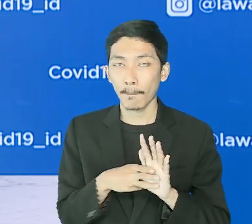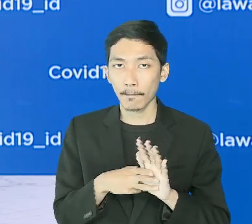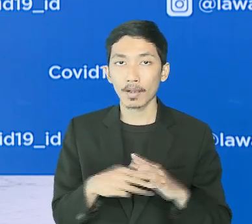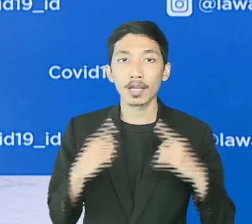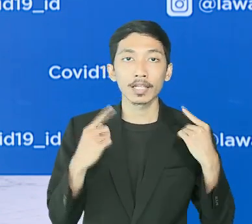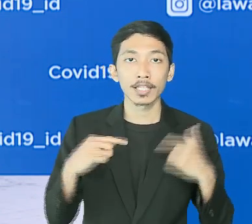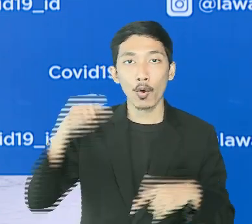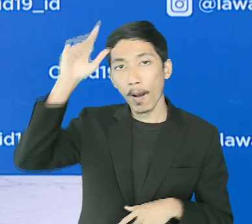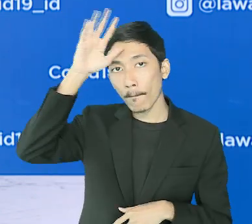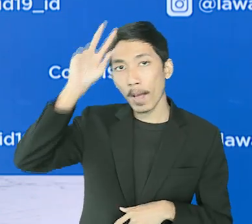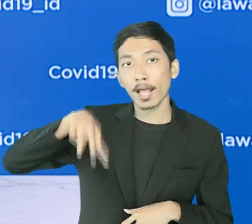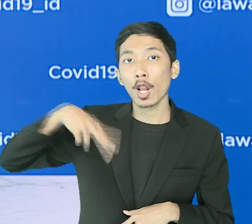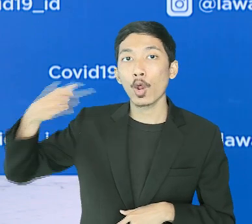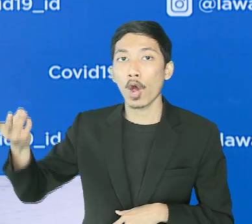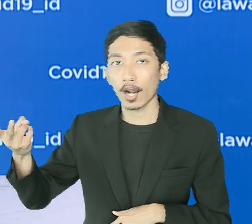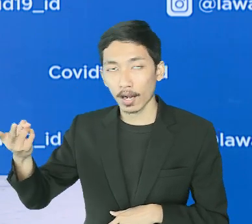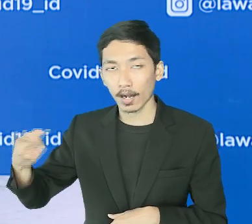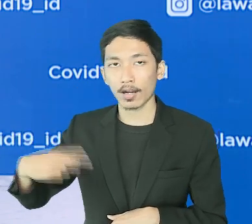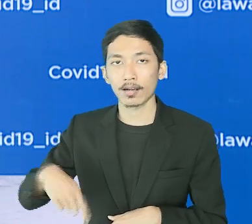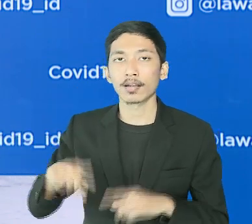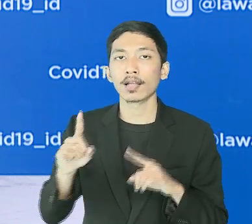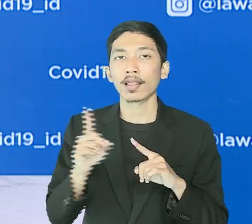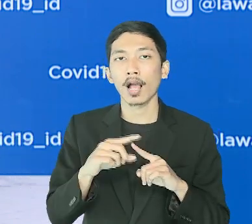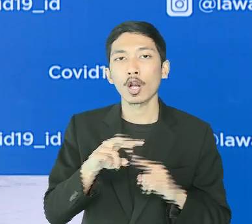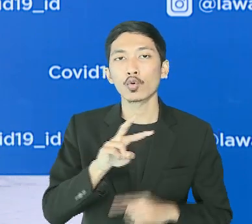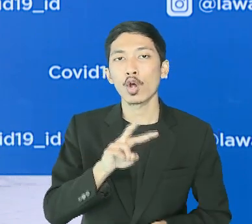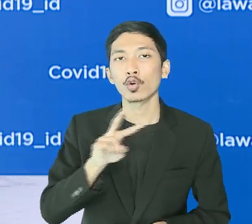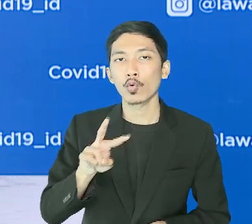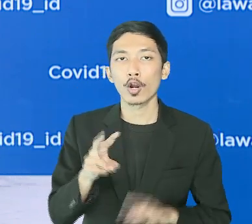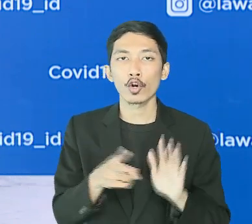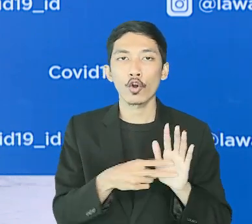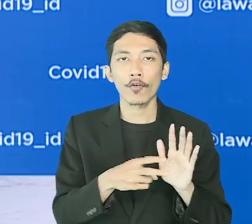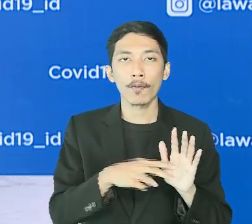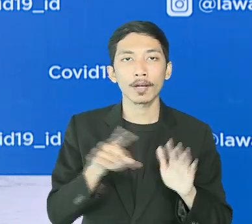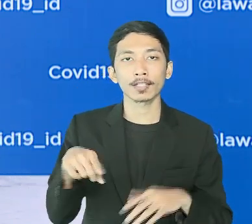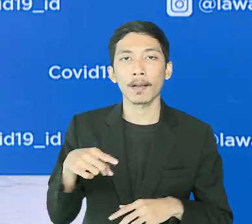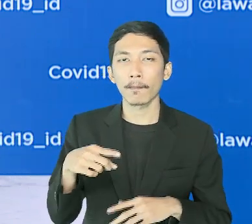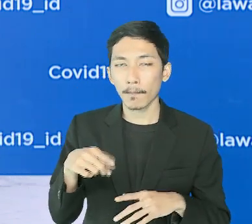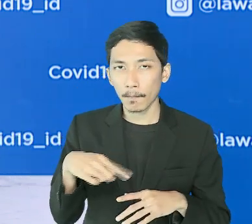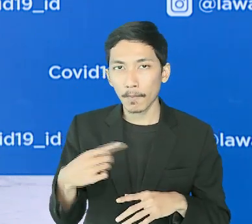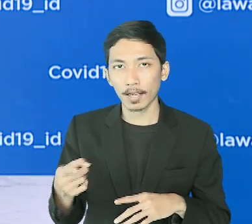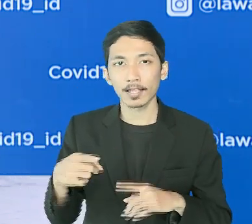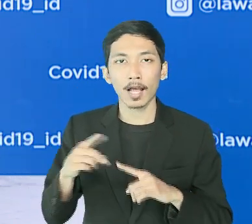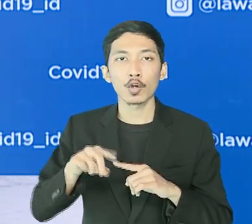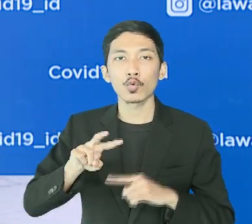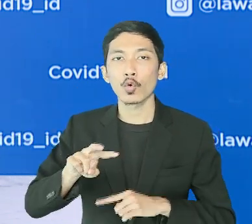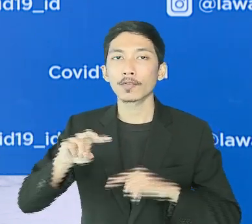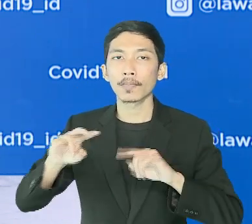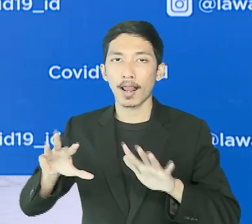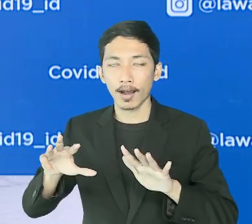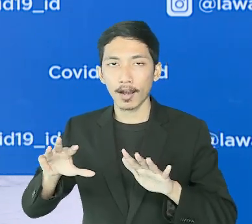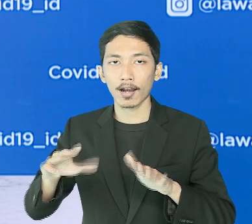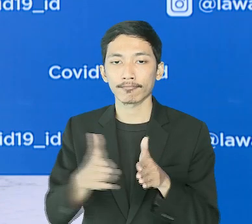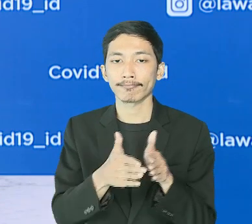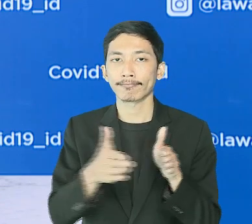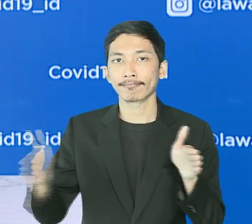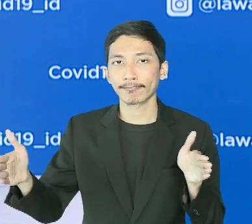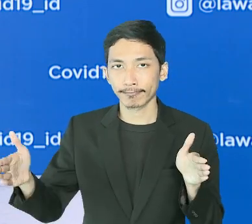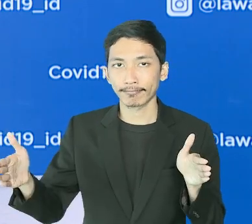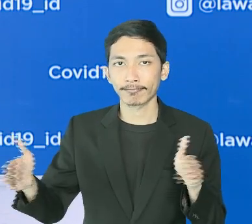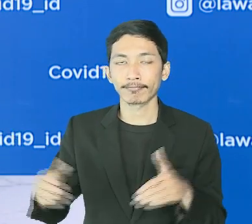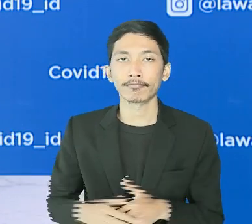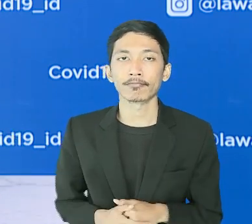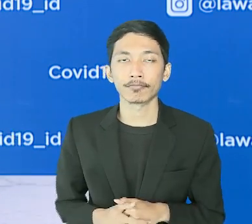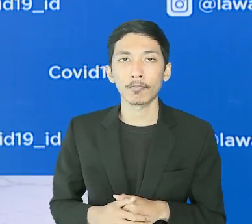Bali akan berlaku sama hingga tanggal 22 November 2021 dan akan diperbaharui penyesuaiannya